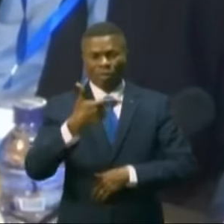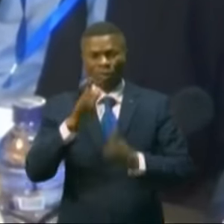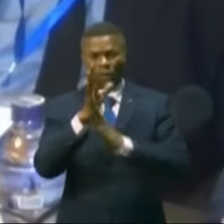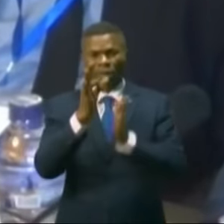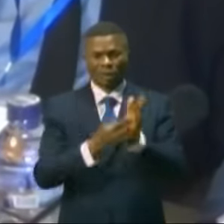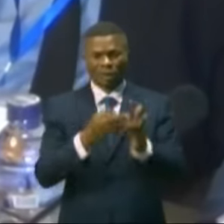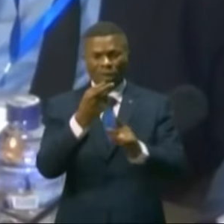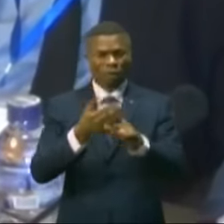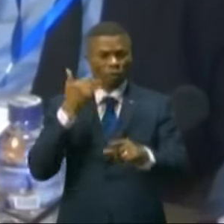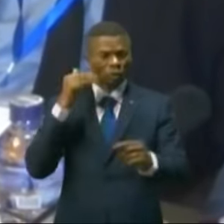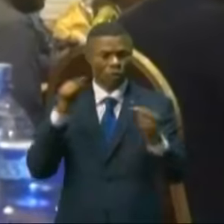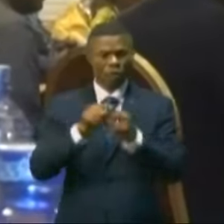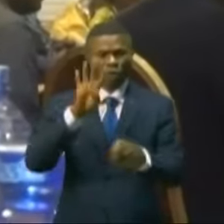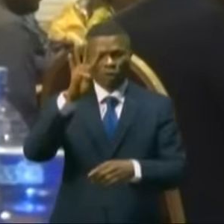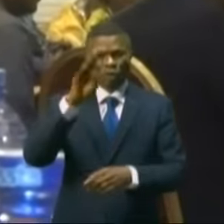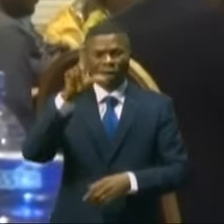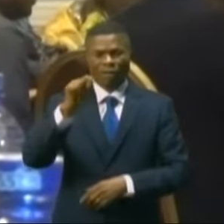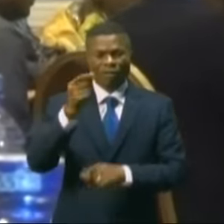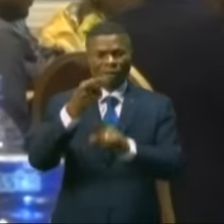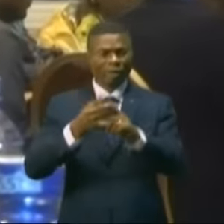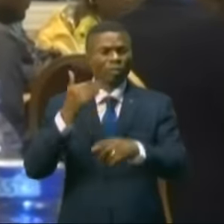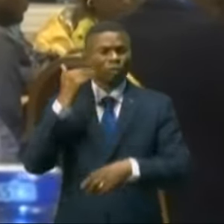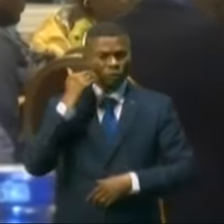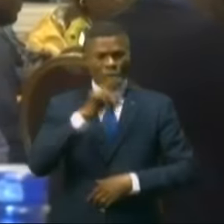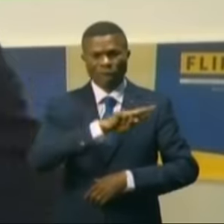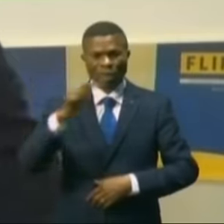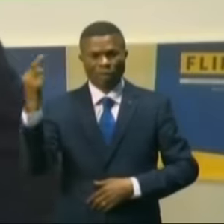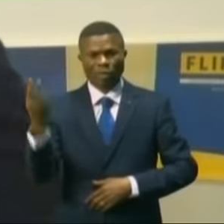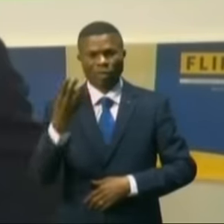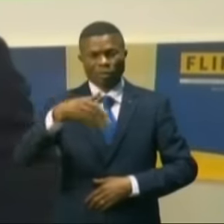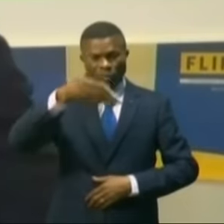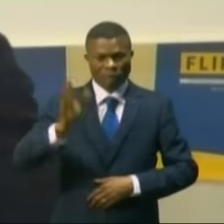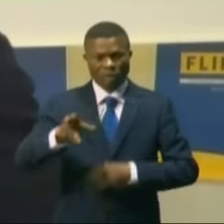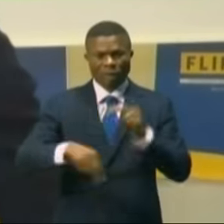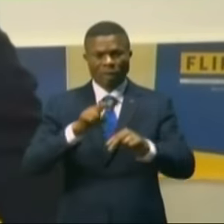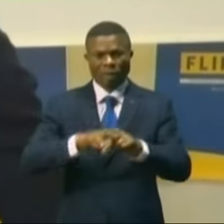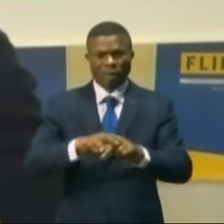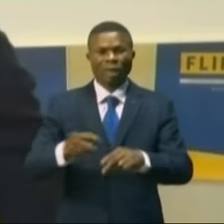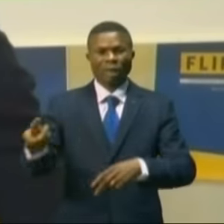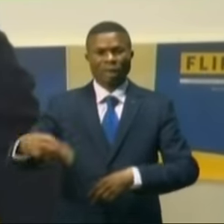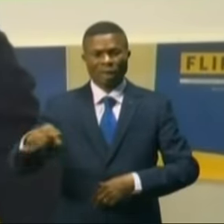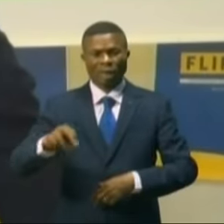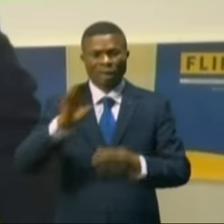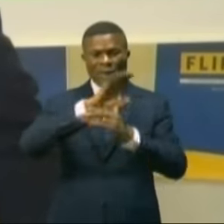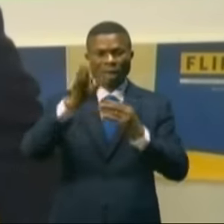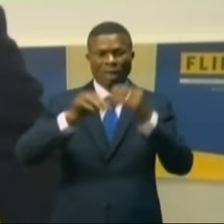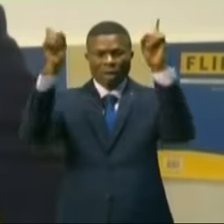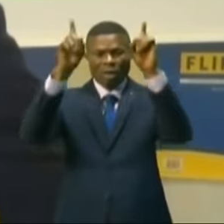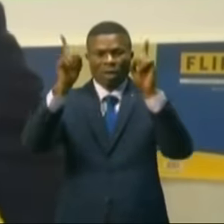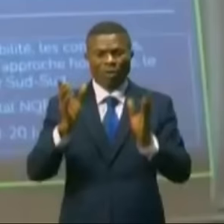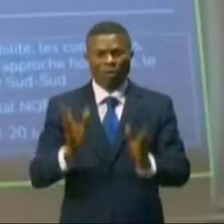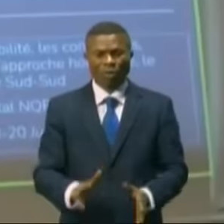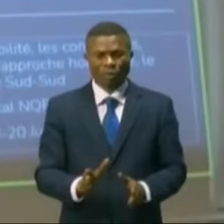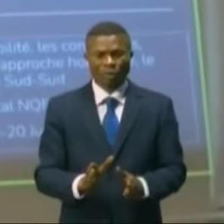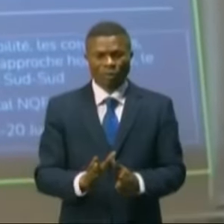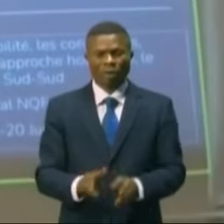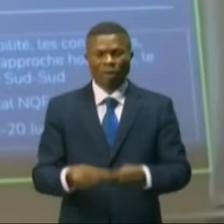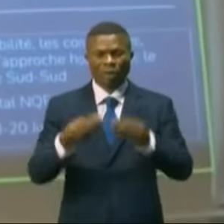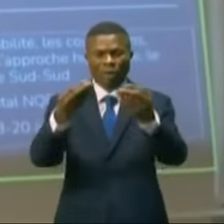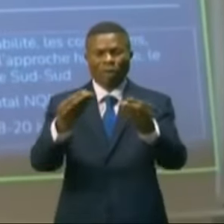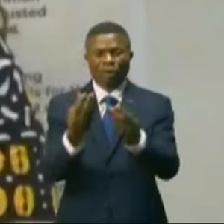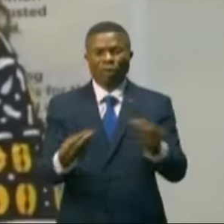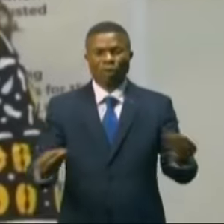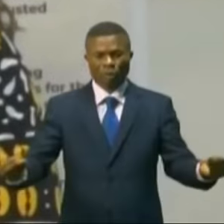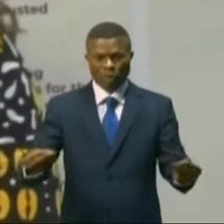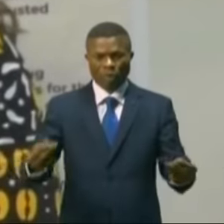18 au jeudi 20 juin 2024, les experts nationaux et régionaux du continent africain vont produire des résolutions